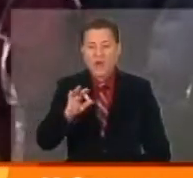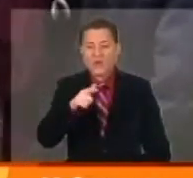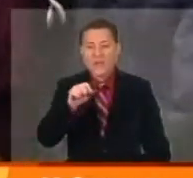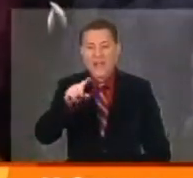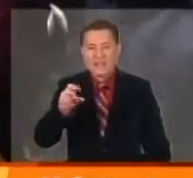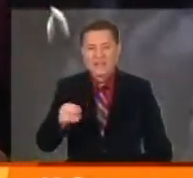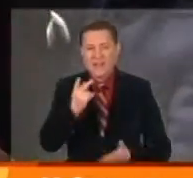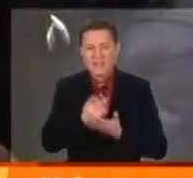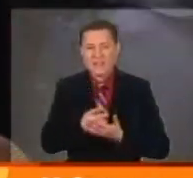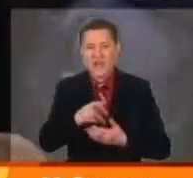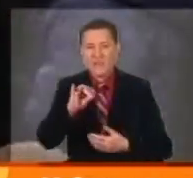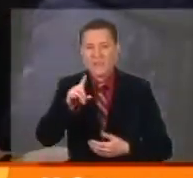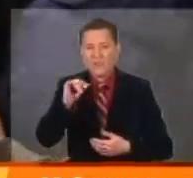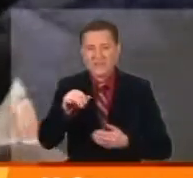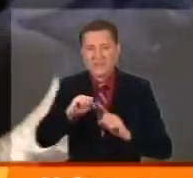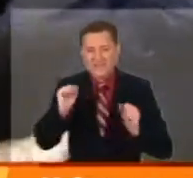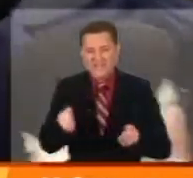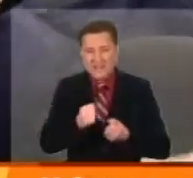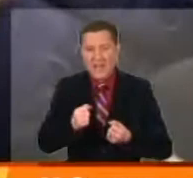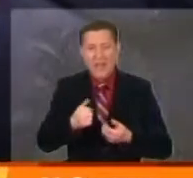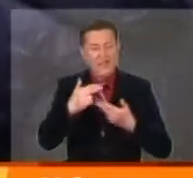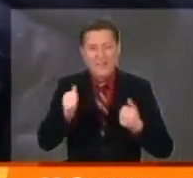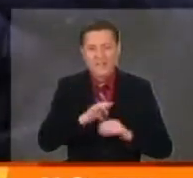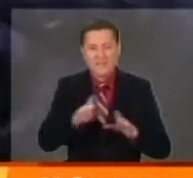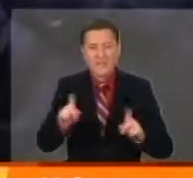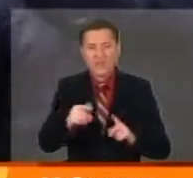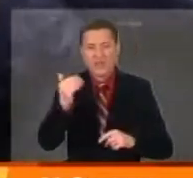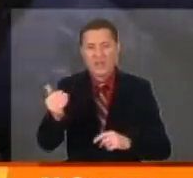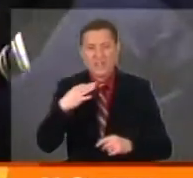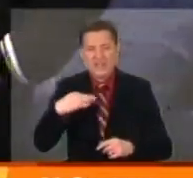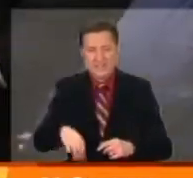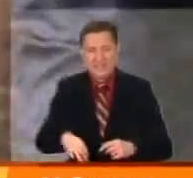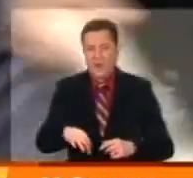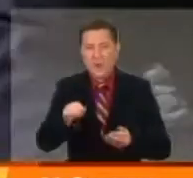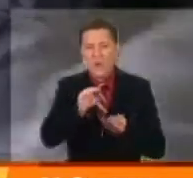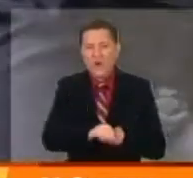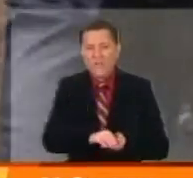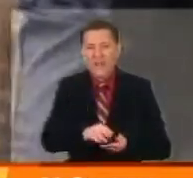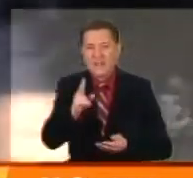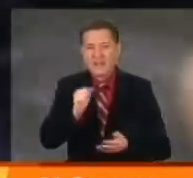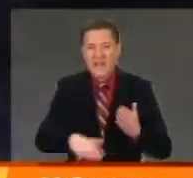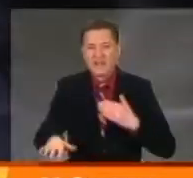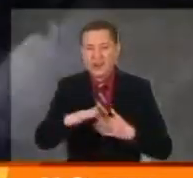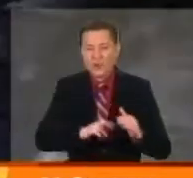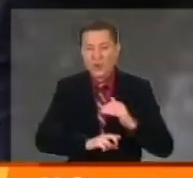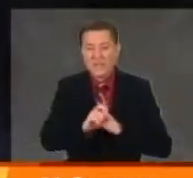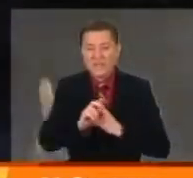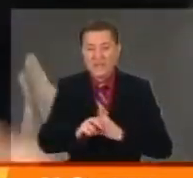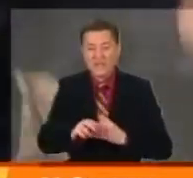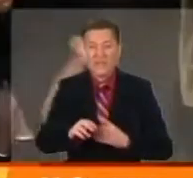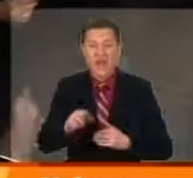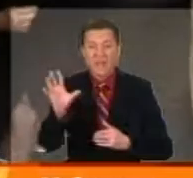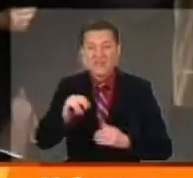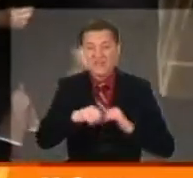лежало у морзі, бо мама не визнавала, що воно належить її синові. Поховали Георгія на території церкви, де й відспівали біля хреста усім,